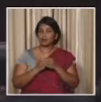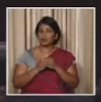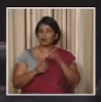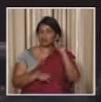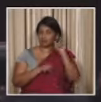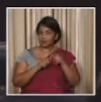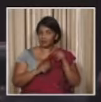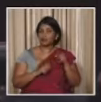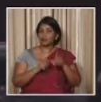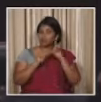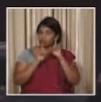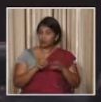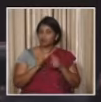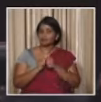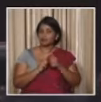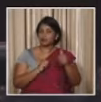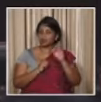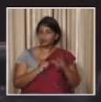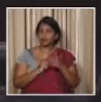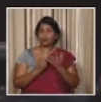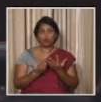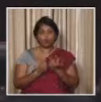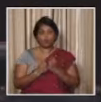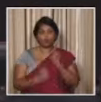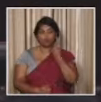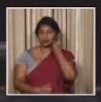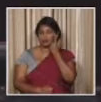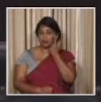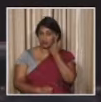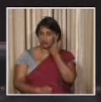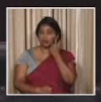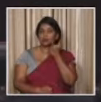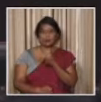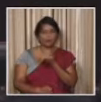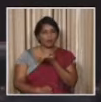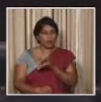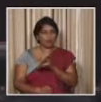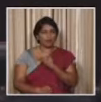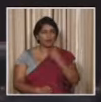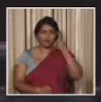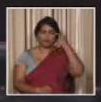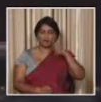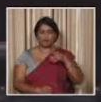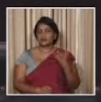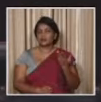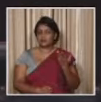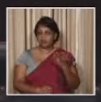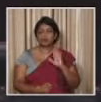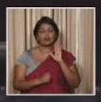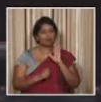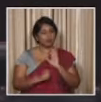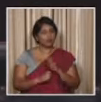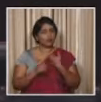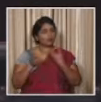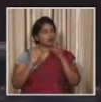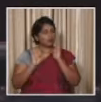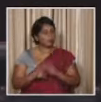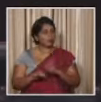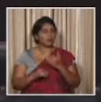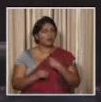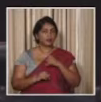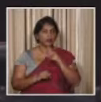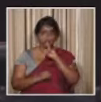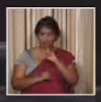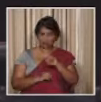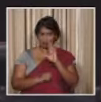නියෝජිතයන්ට එසේ කිරීම සඳහා අවශ්‍ය බුද්ධිය මේ තියෙනවා කියලා අපි විශ්වාස කරන්නේ. නමුත් අවසාන වශයෙන් අපිට